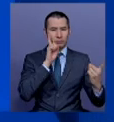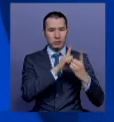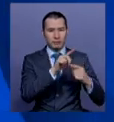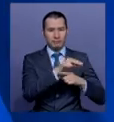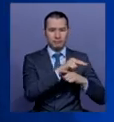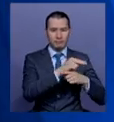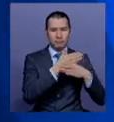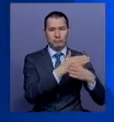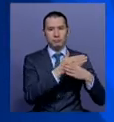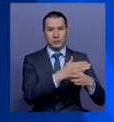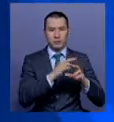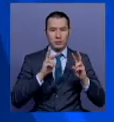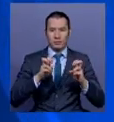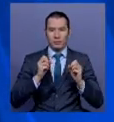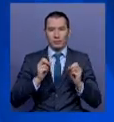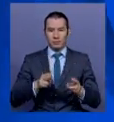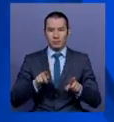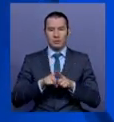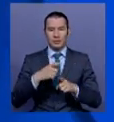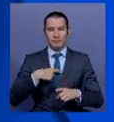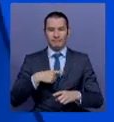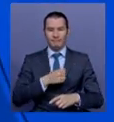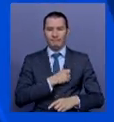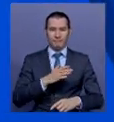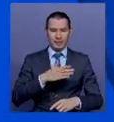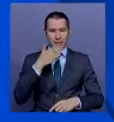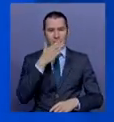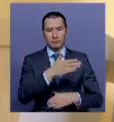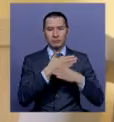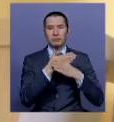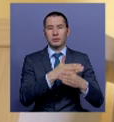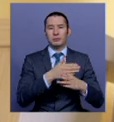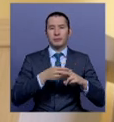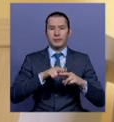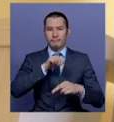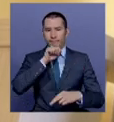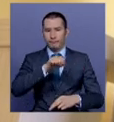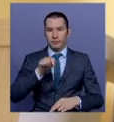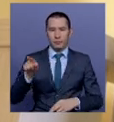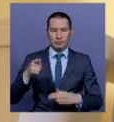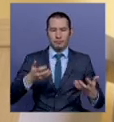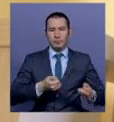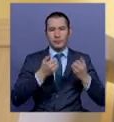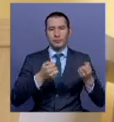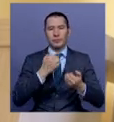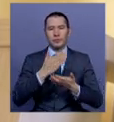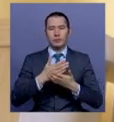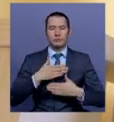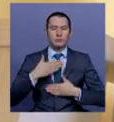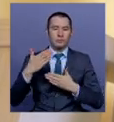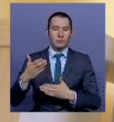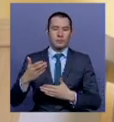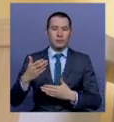Изатима Жекенова атындағы қалалық клиникалық жұқпалы аурулар ауруханасында жатқан пациенттердің бірі арнамызға сұхбат берді. Оның сөзінше